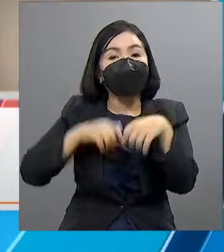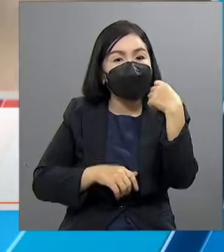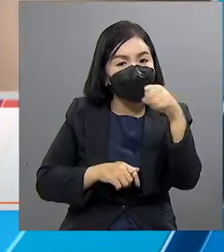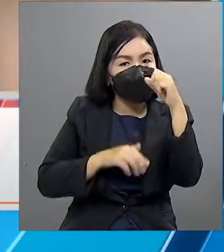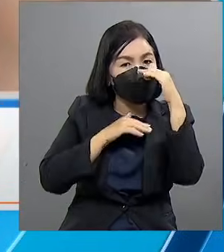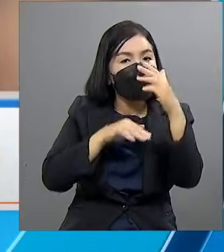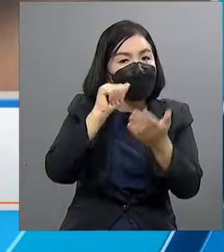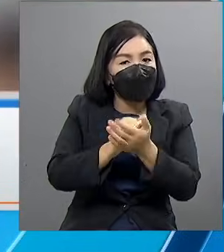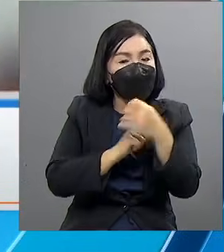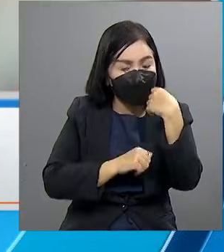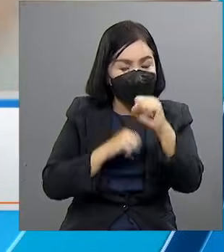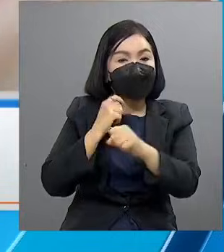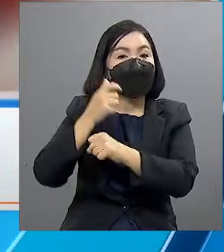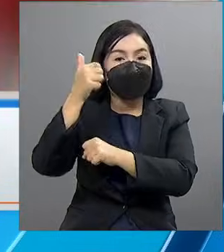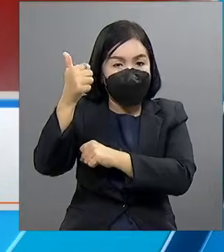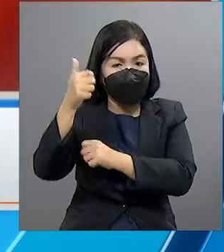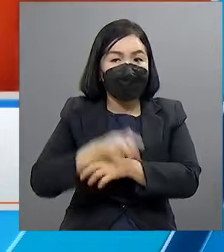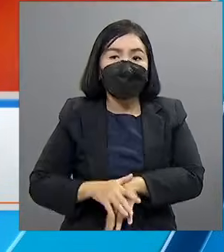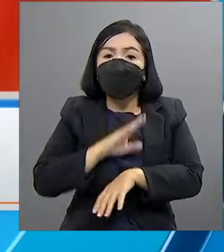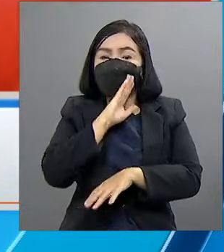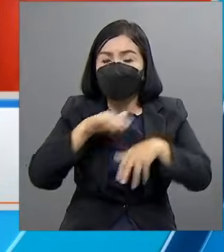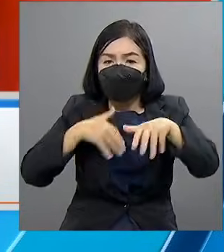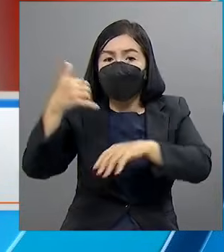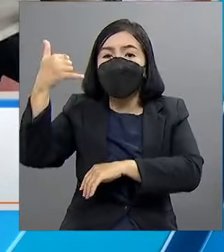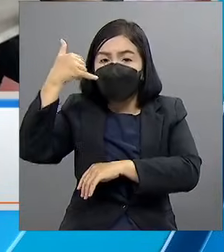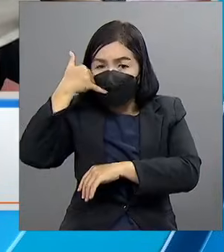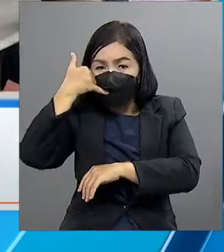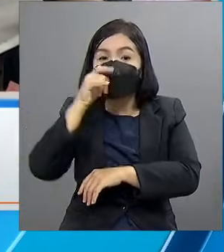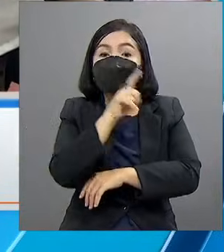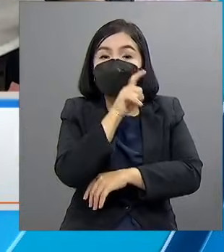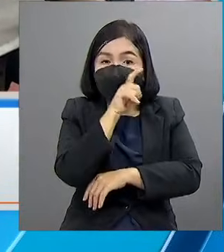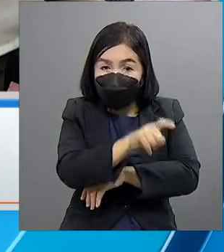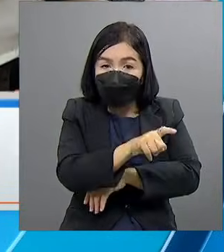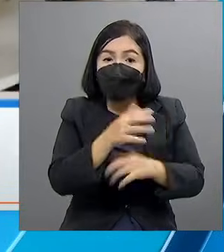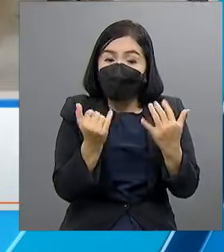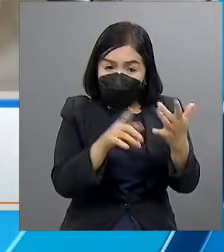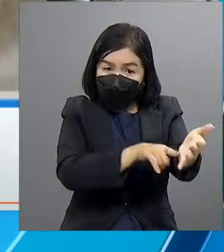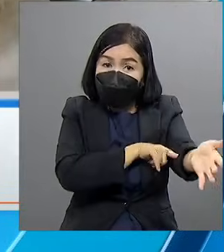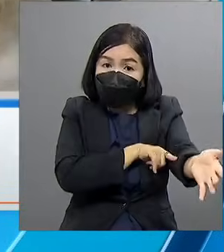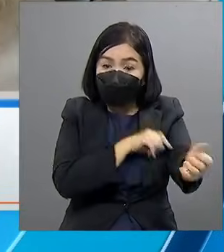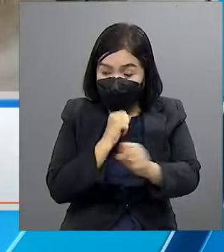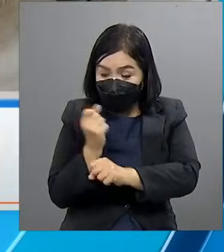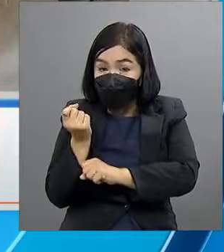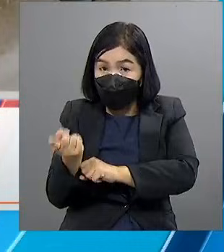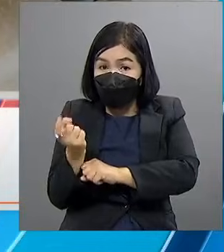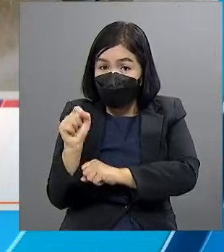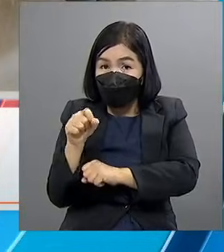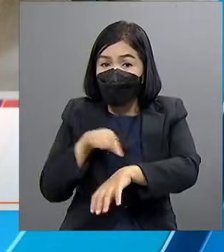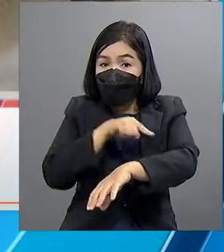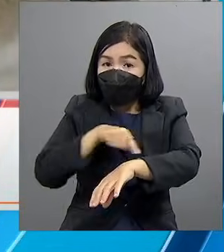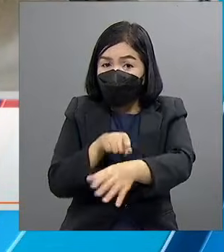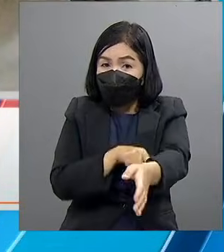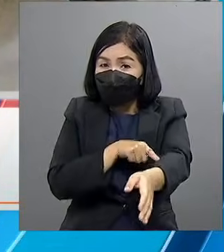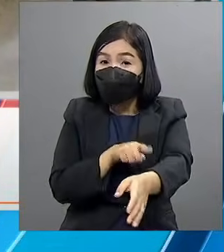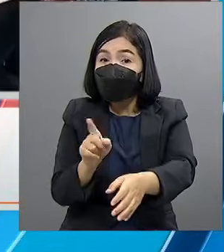าคุณลูกค้าก็โทรไปวันนี้ที่เบอร์คุณแปมเนี่ยต้องรอนานไหมคะเพราะว่าเห็นว่าทำสดทำใหม ่รอประมาณ